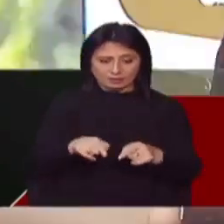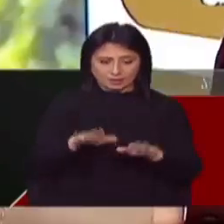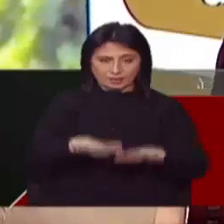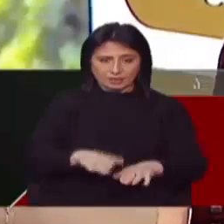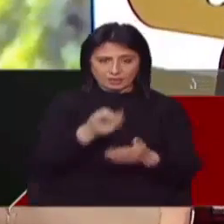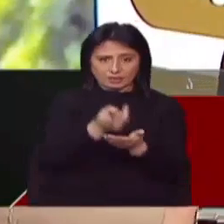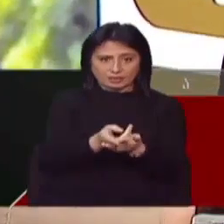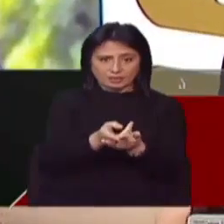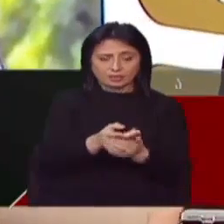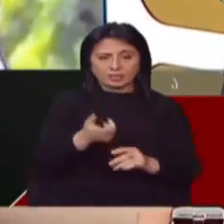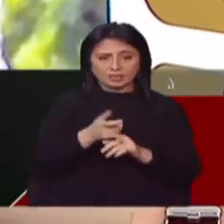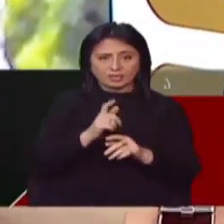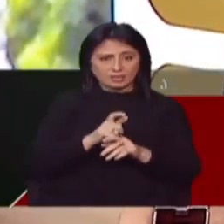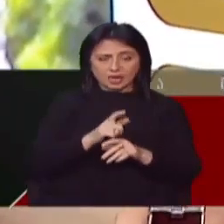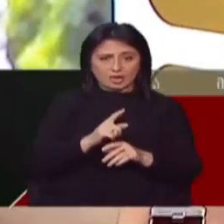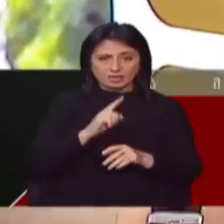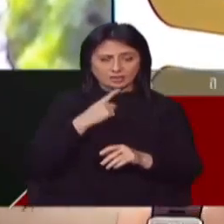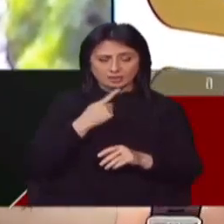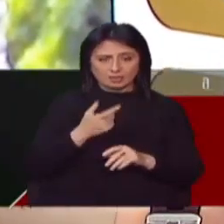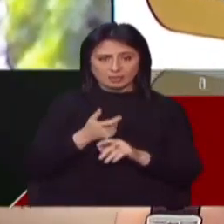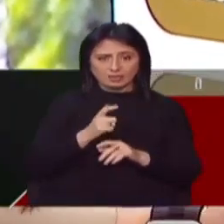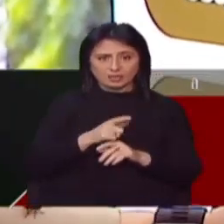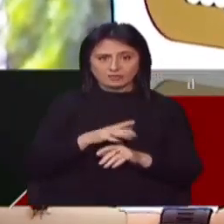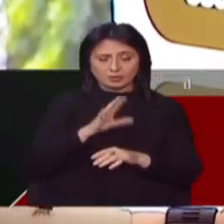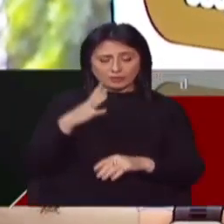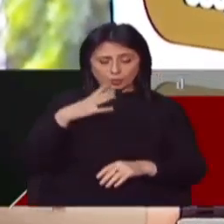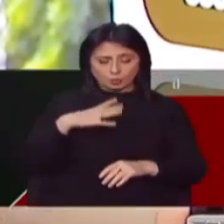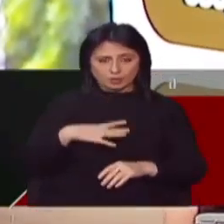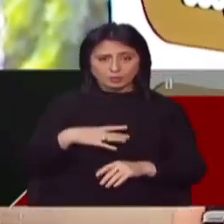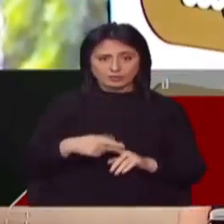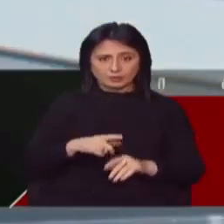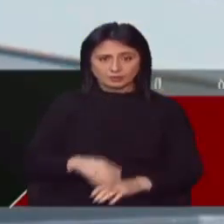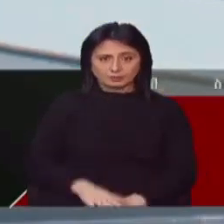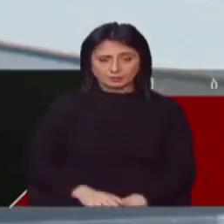ძირს. ძალიან ძლიერი ერია და უძლებენ ყველაფერს, ვაჟკაცურად.